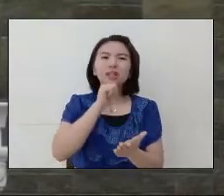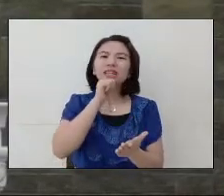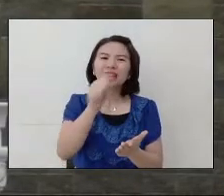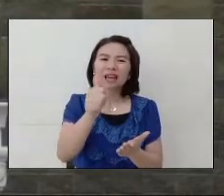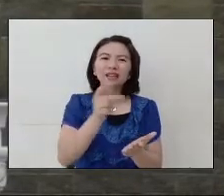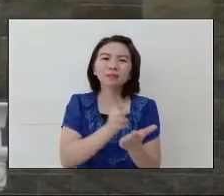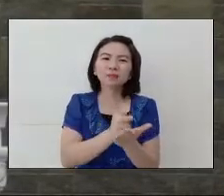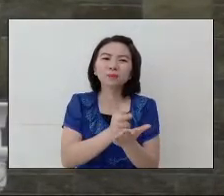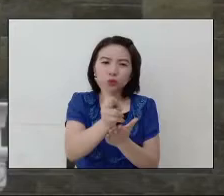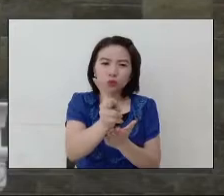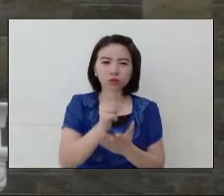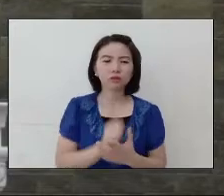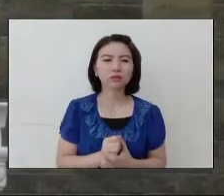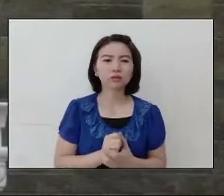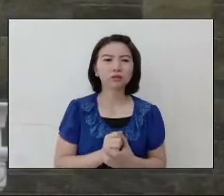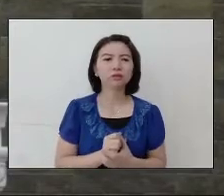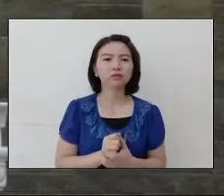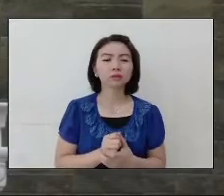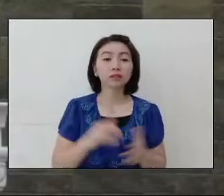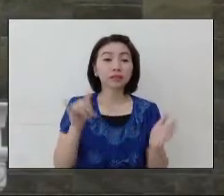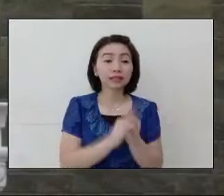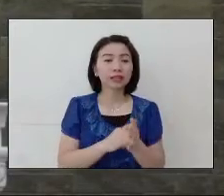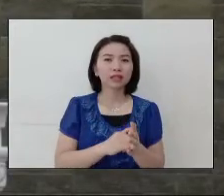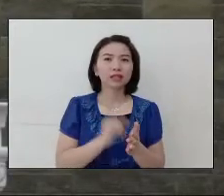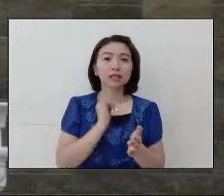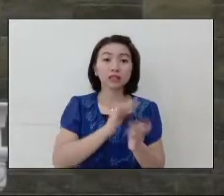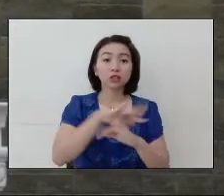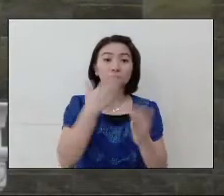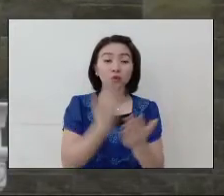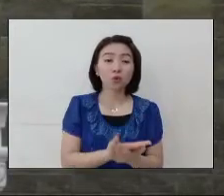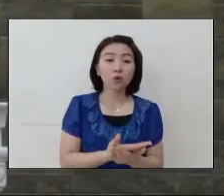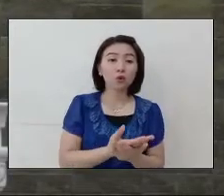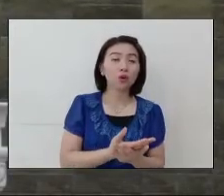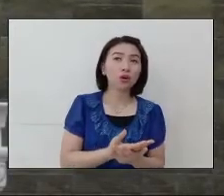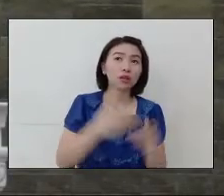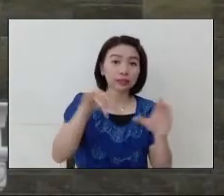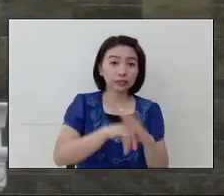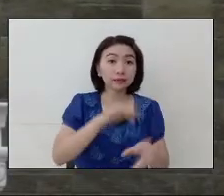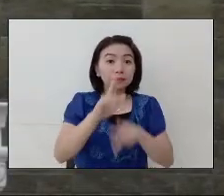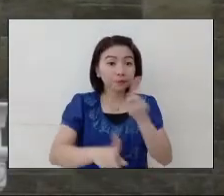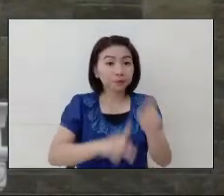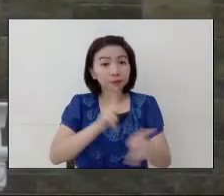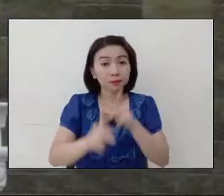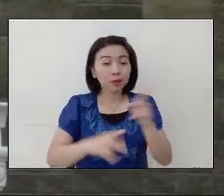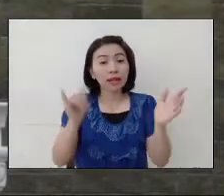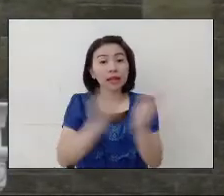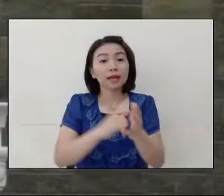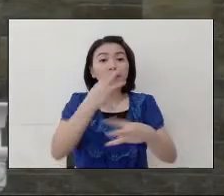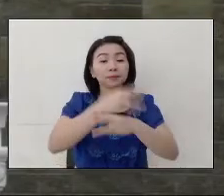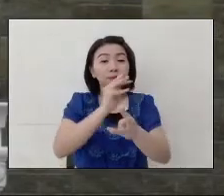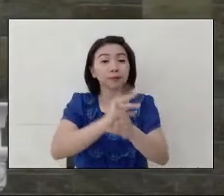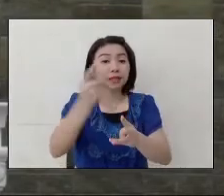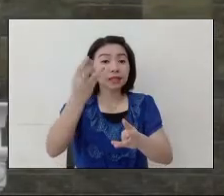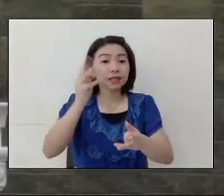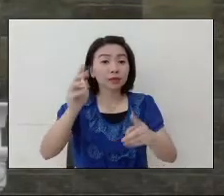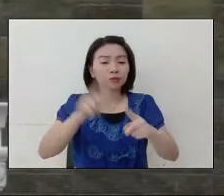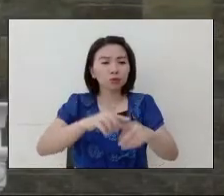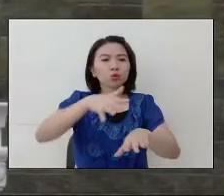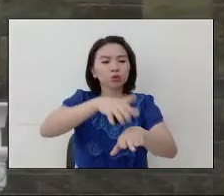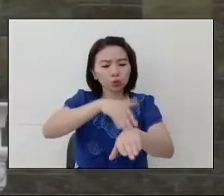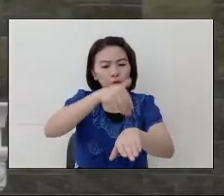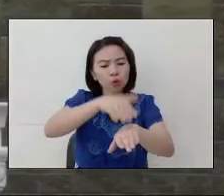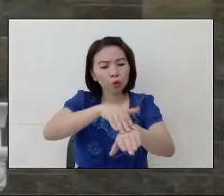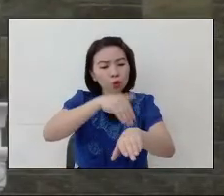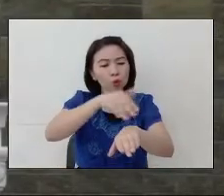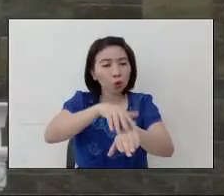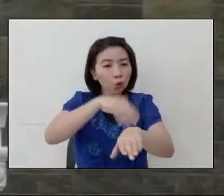na lahat ito po ay nasa tao na bumabagabag at nagpapabagal sa paglago at pagpapanatili ng isang Kristiyano sa